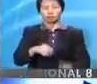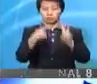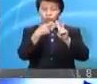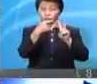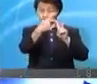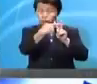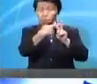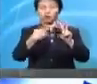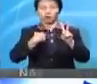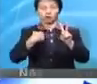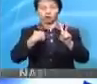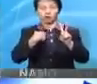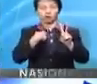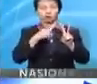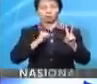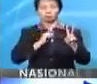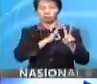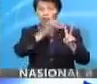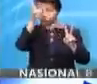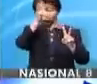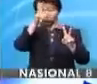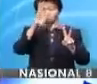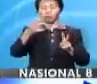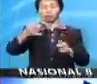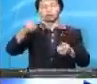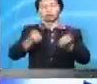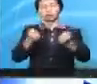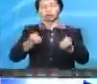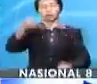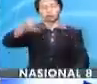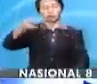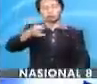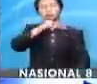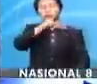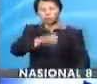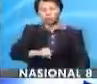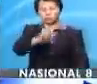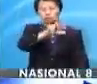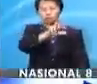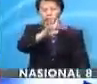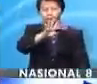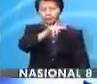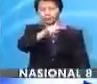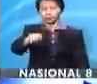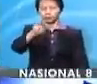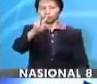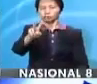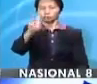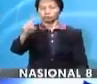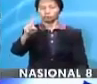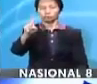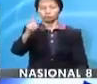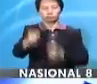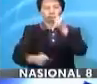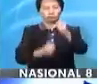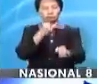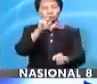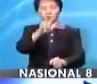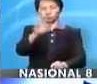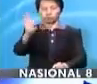daripada mereka adalah penjaga awam dan pemandu taksi masing-masing berusia 34 dan 29 tahun.